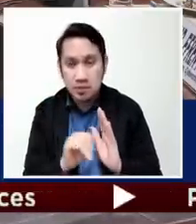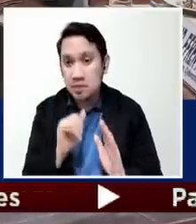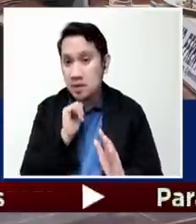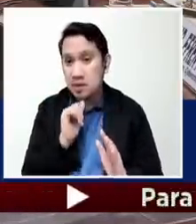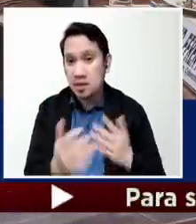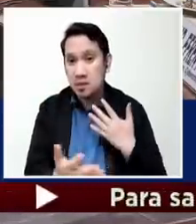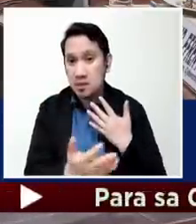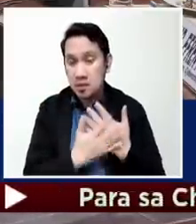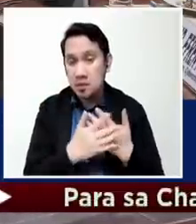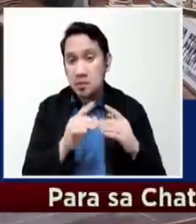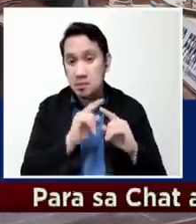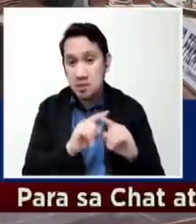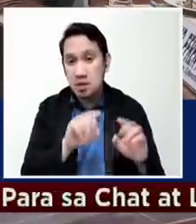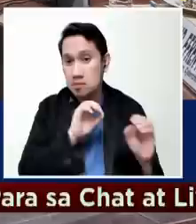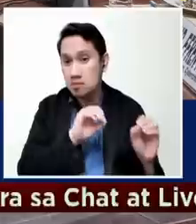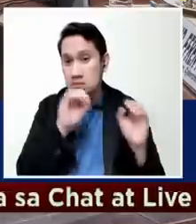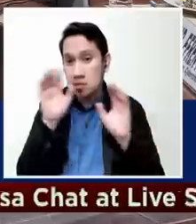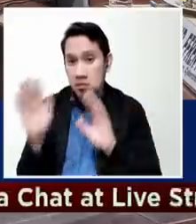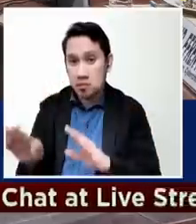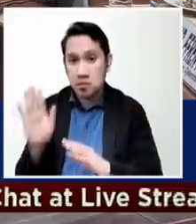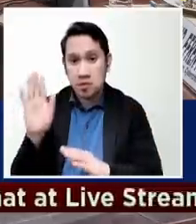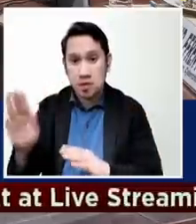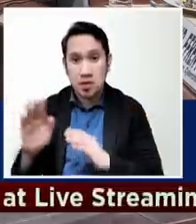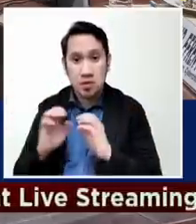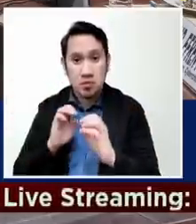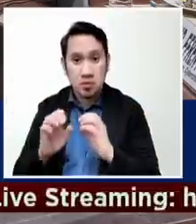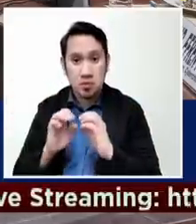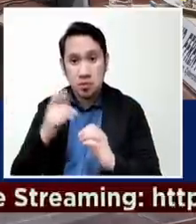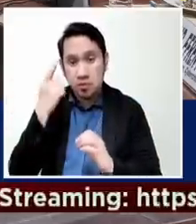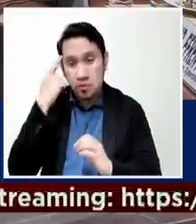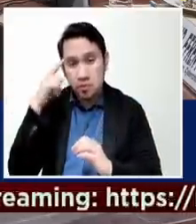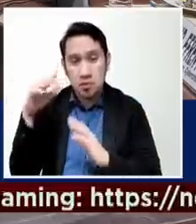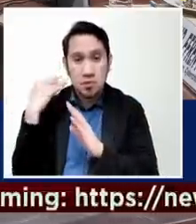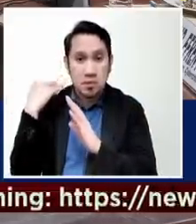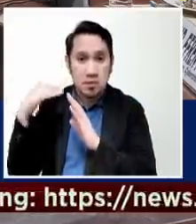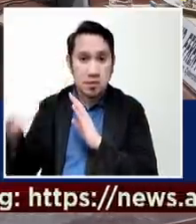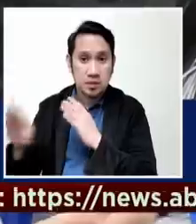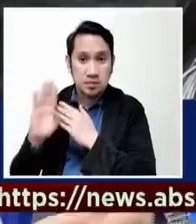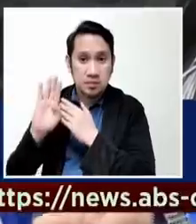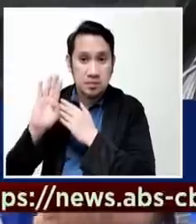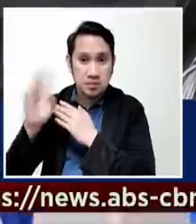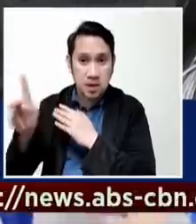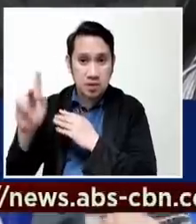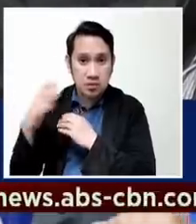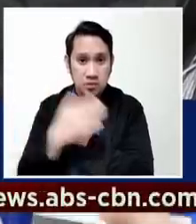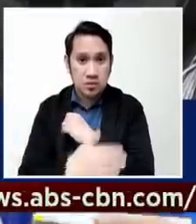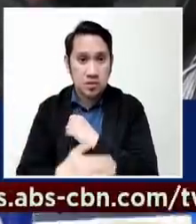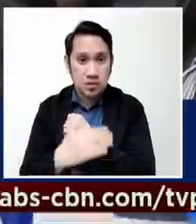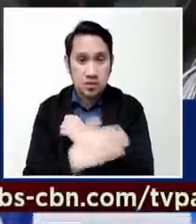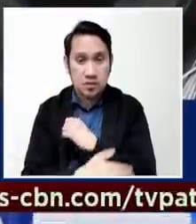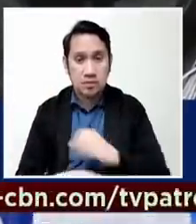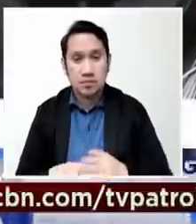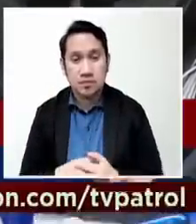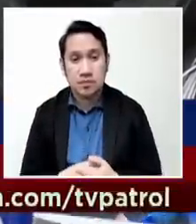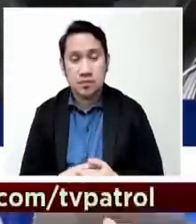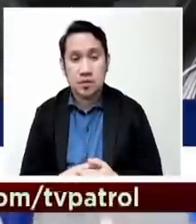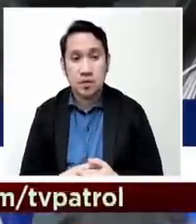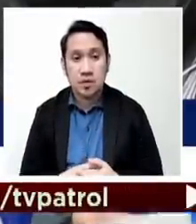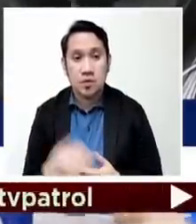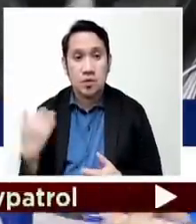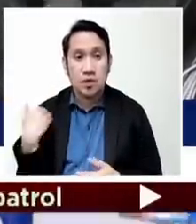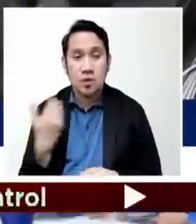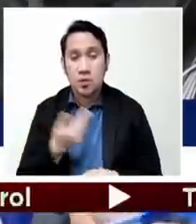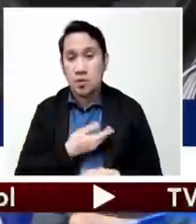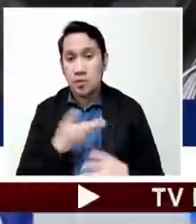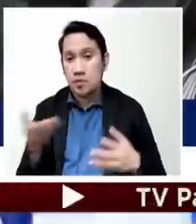ipinasa agad sa opisyal ng kanilang embahada para mapadeport. We have not filed